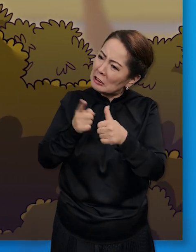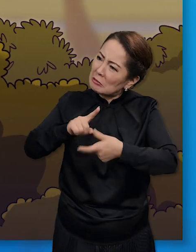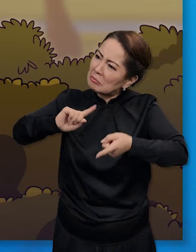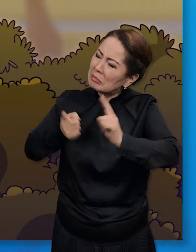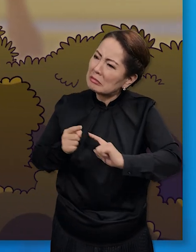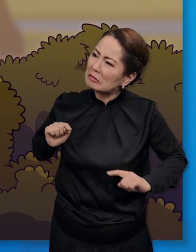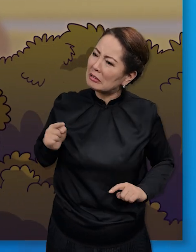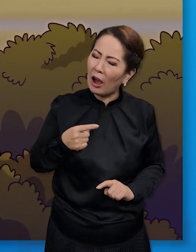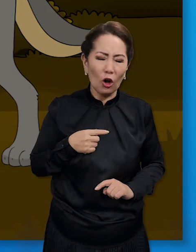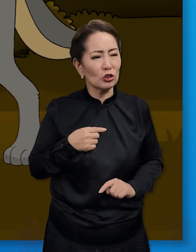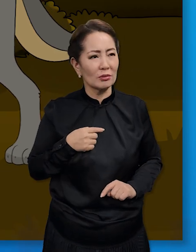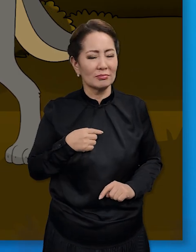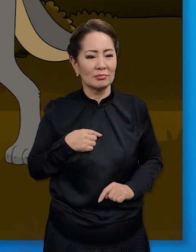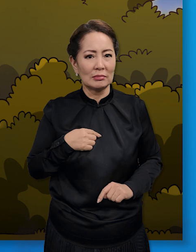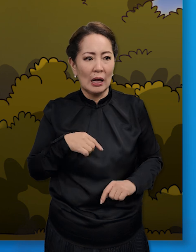байна?